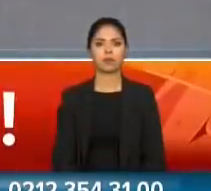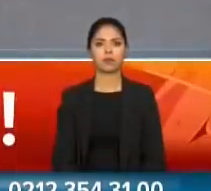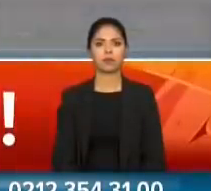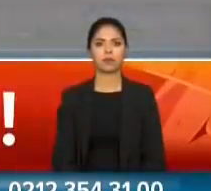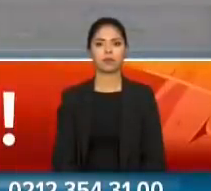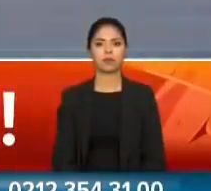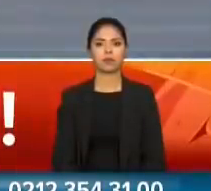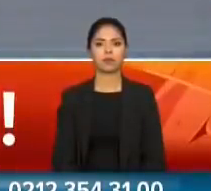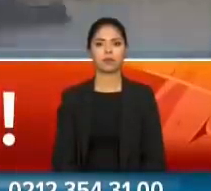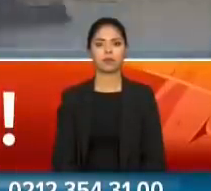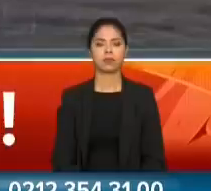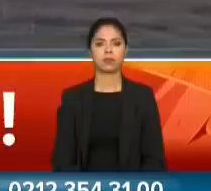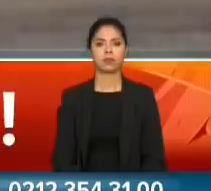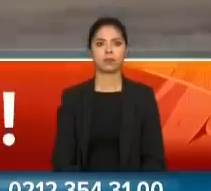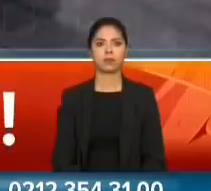ve